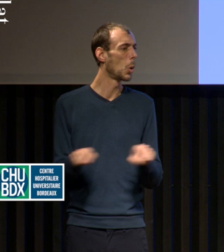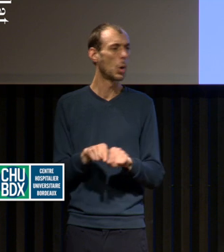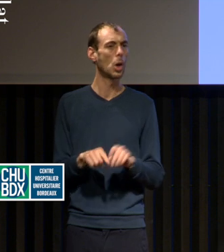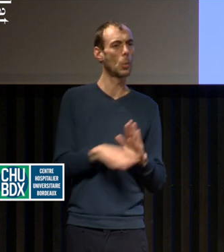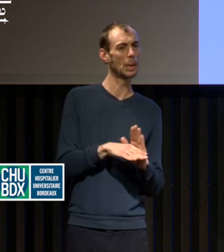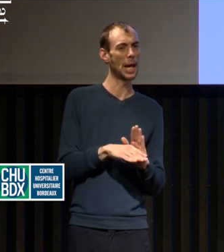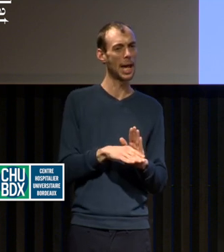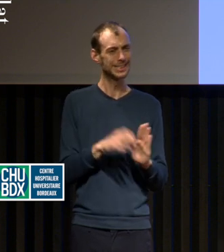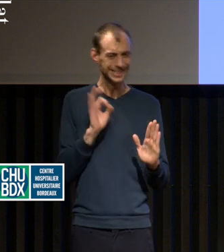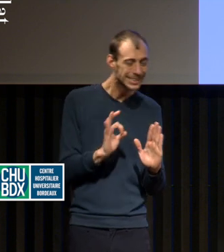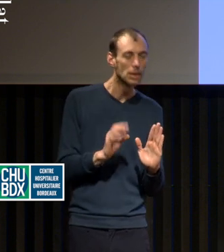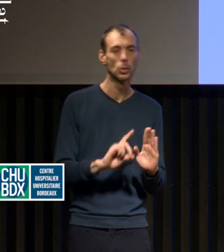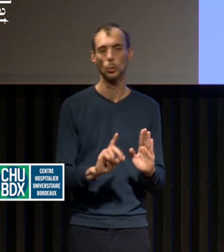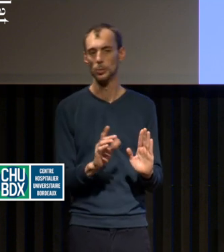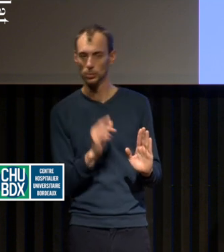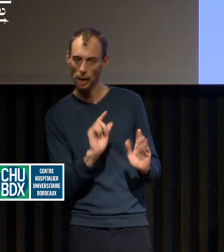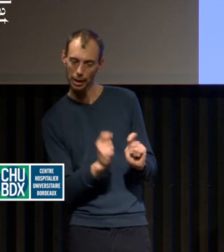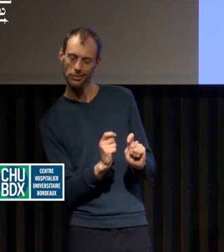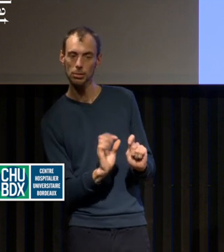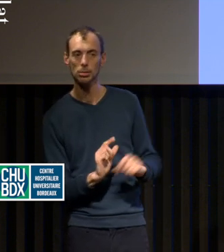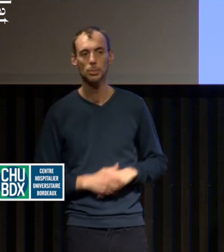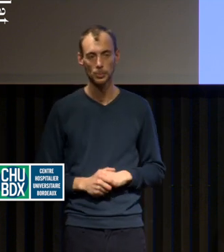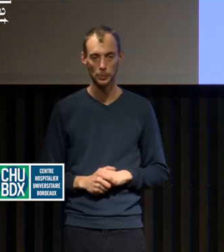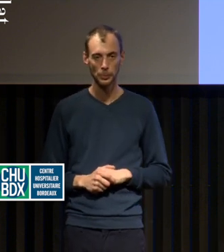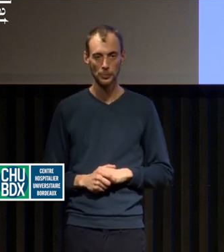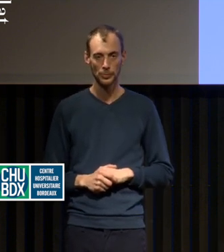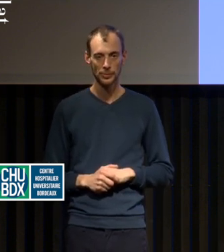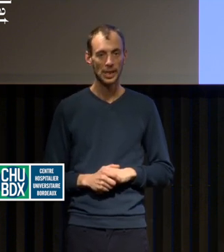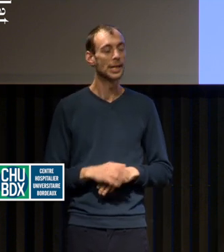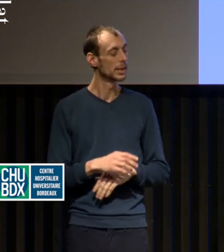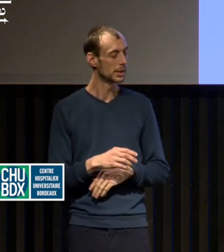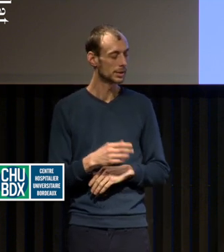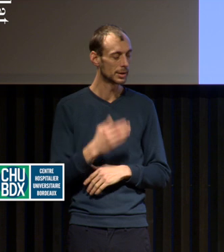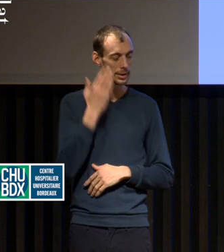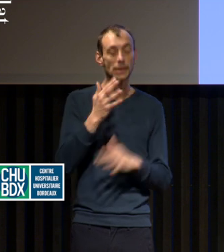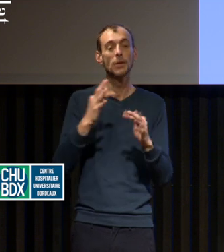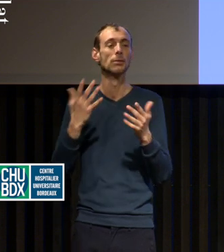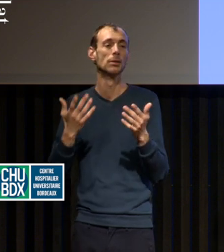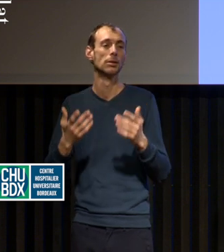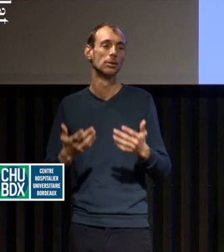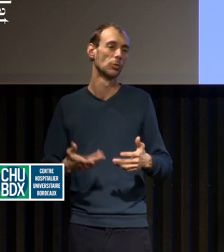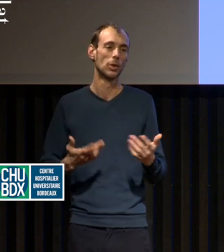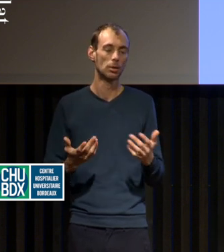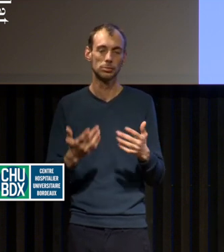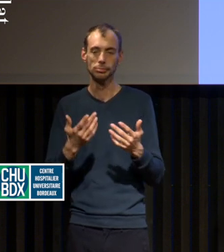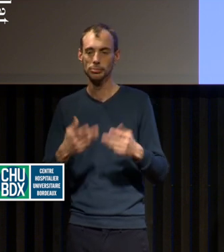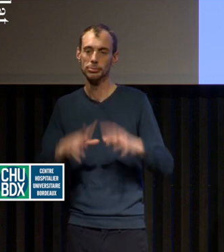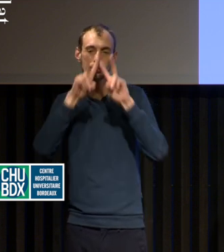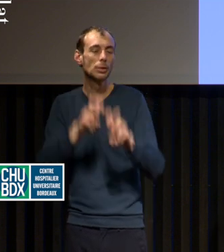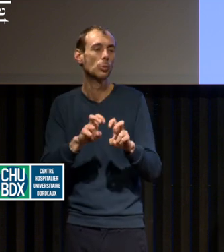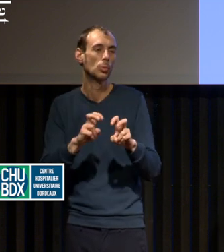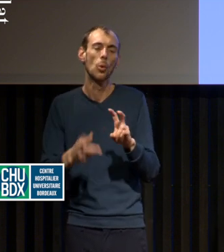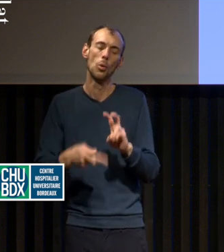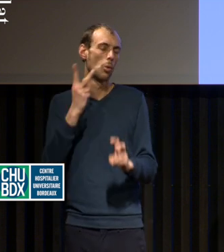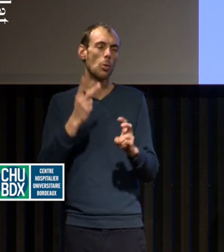diapositive qui est, je pense, une étude les plus importantes sur le microbiote qui a été publié au cours des 10 dernières années. Ce sont